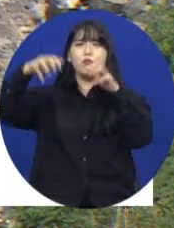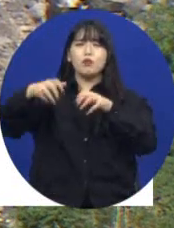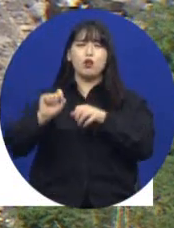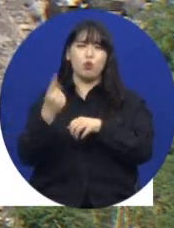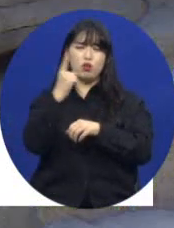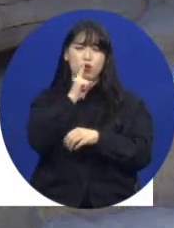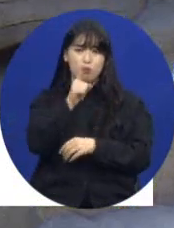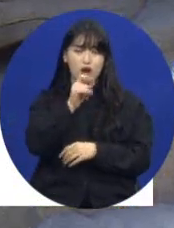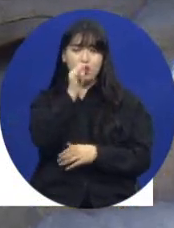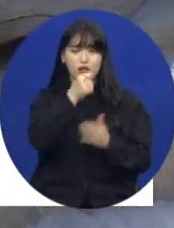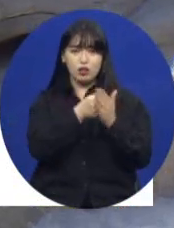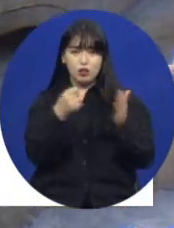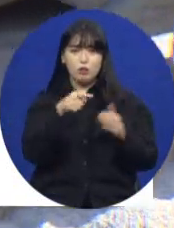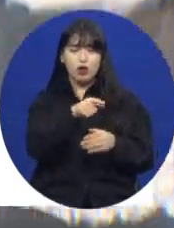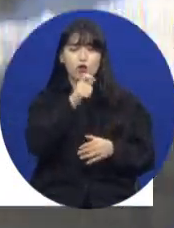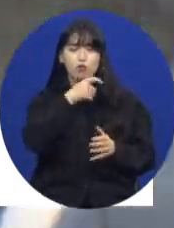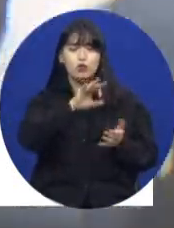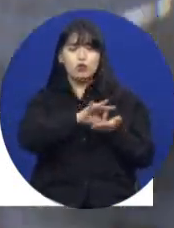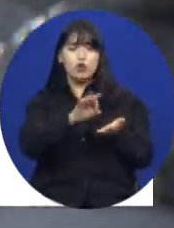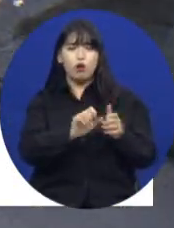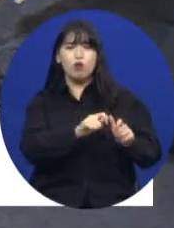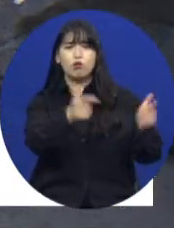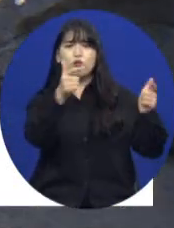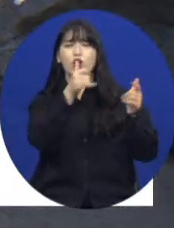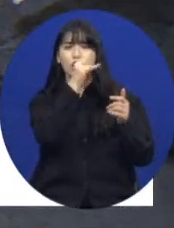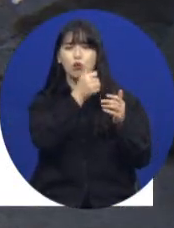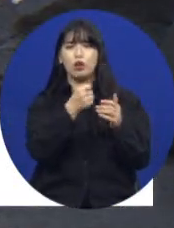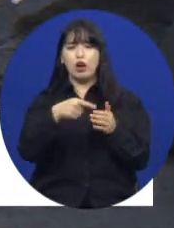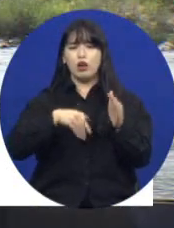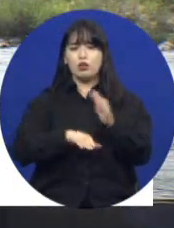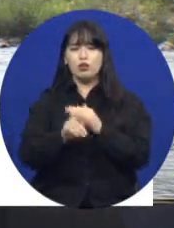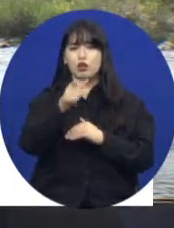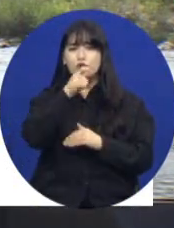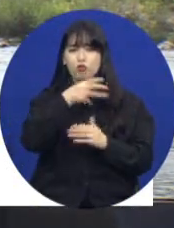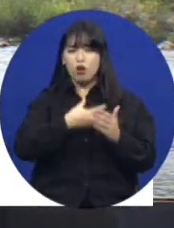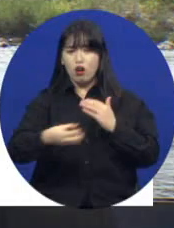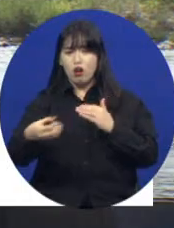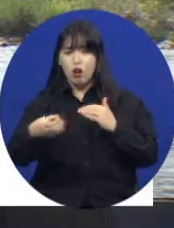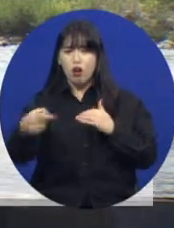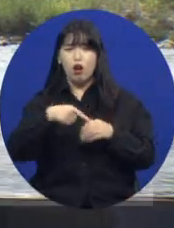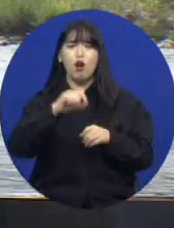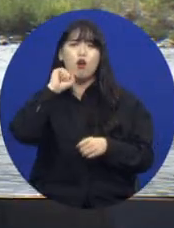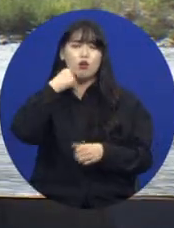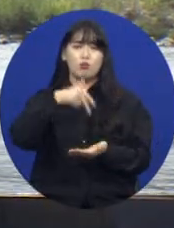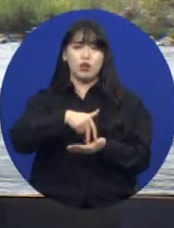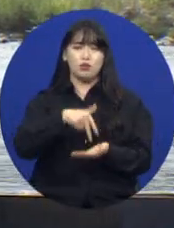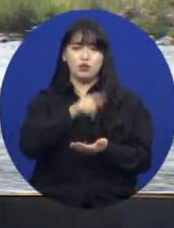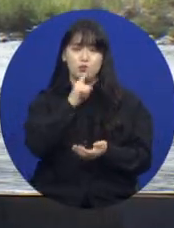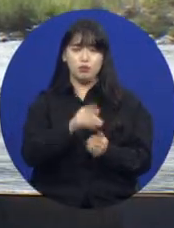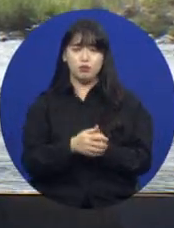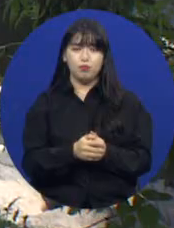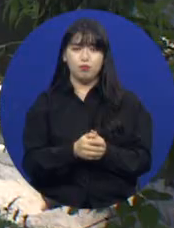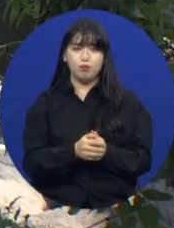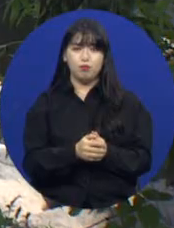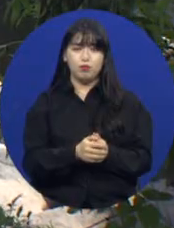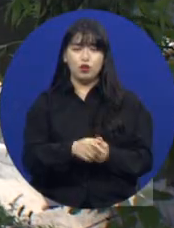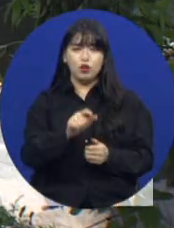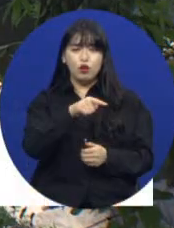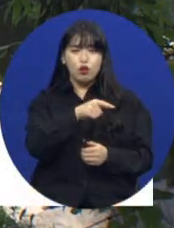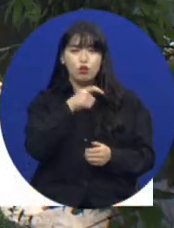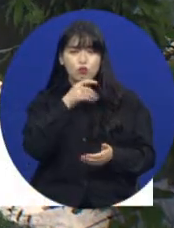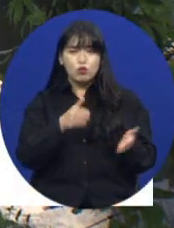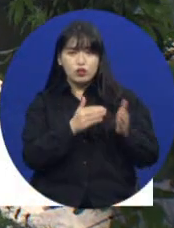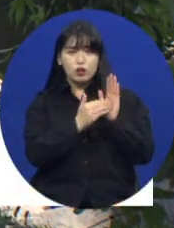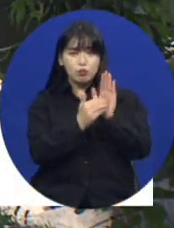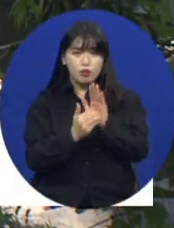주 원인이라며 물 사용량이 증가세여서 지하수를 월대천으로 흘려보내기도 어렵다는 입장입니다. 물길을 막았던